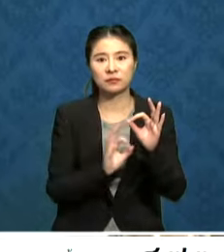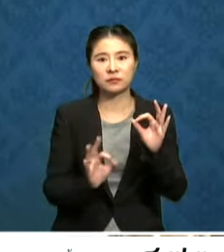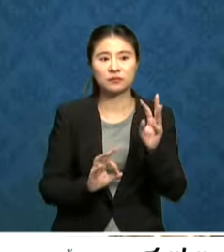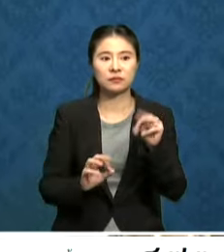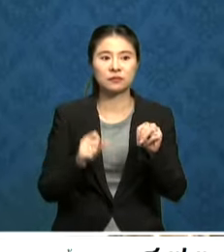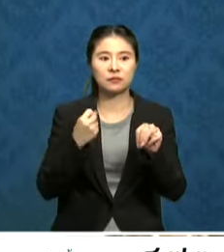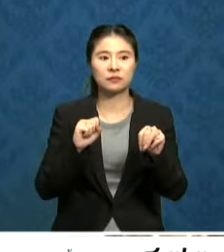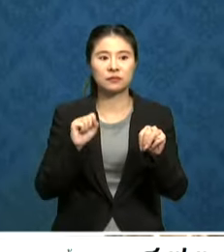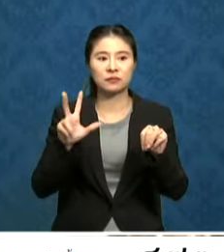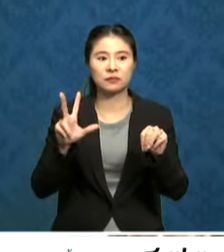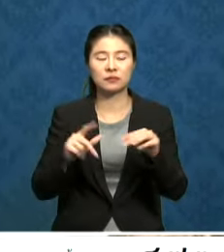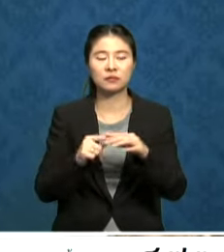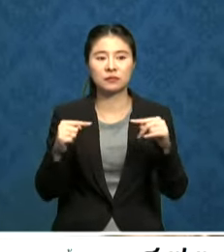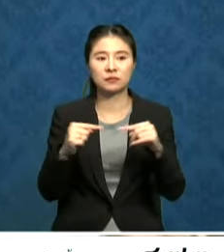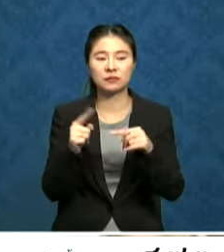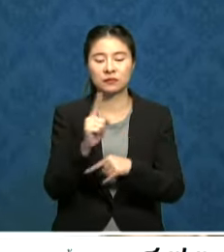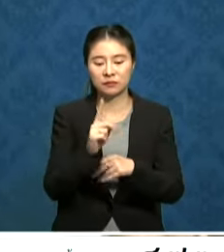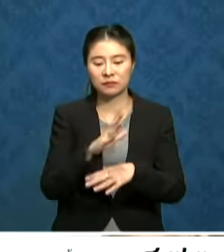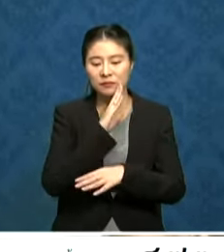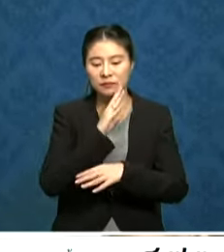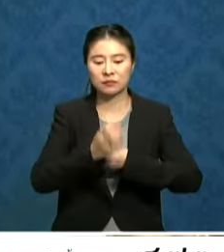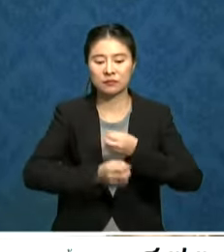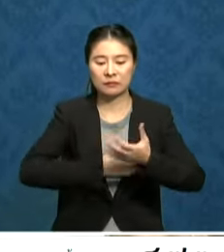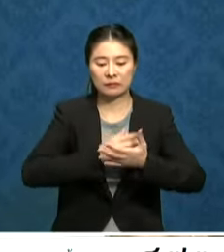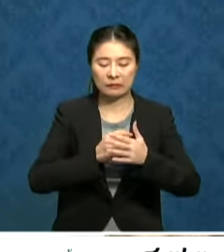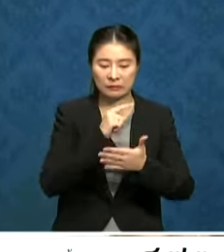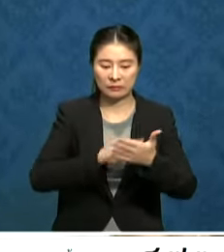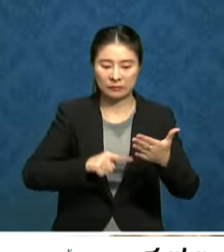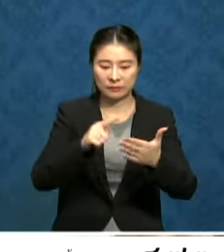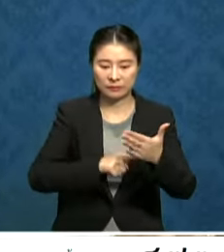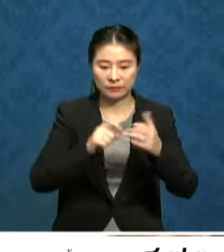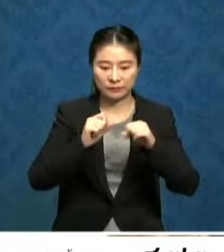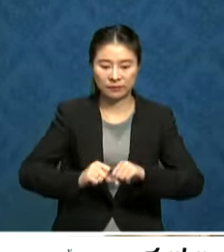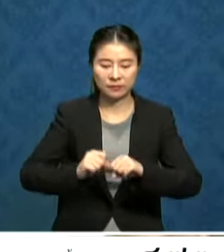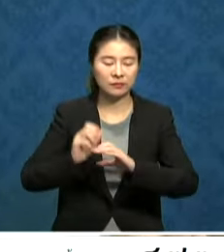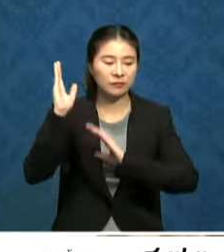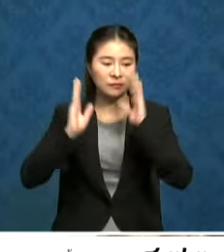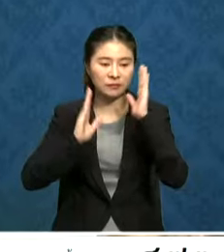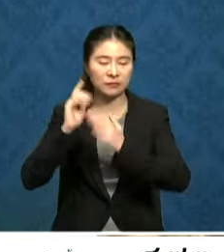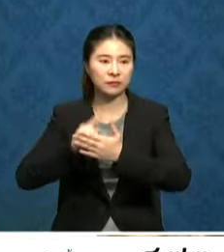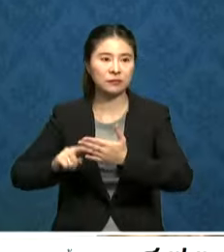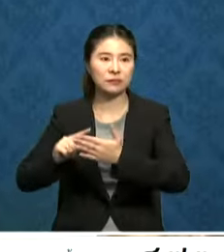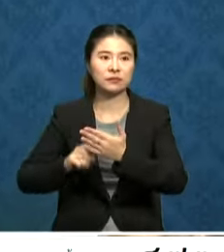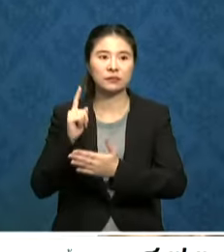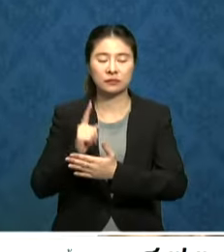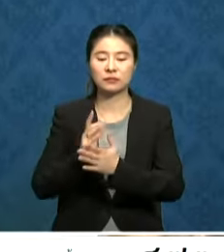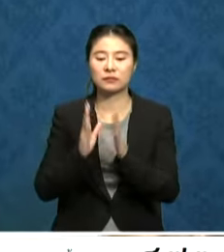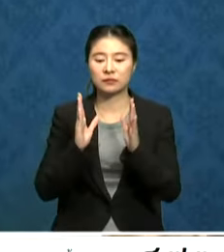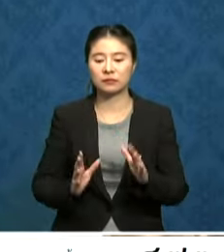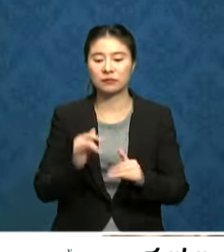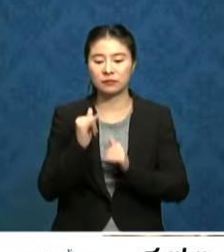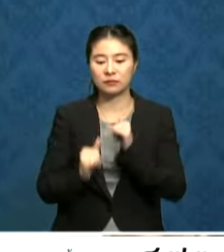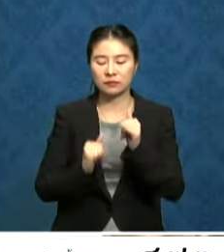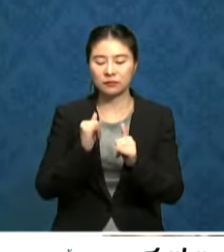เป็นดังนี้ค่ะการออกเสียงที่จะถือว่ามีข้อยุติในเรื่องที่จัดทำประชามติต้องมีผู้มาใช้สิทธิ์ออก